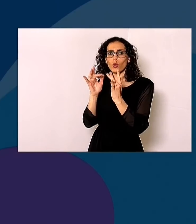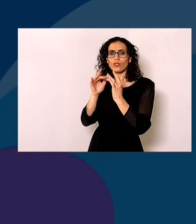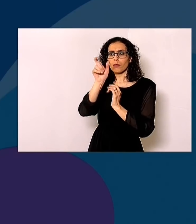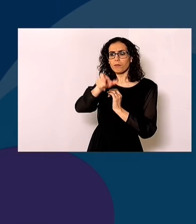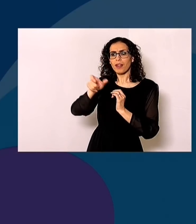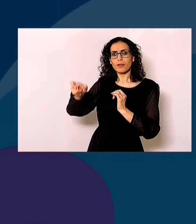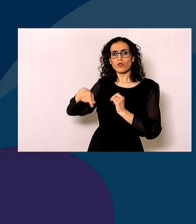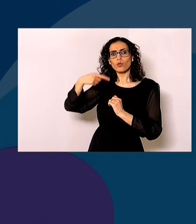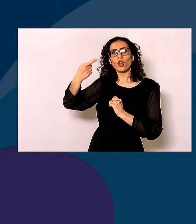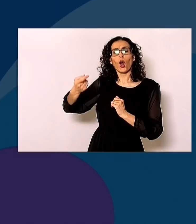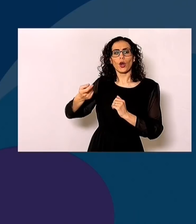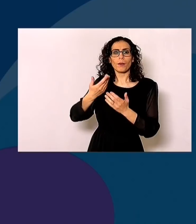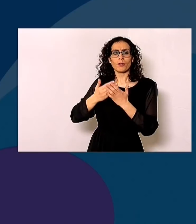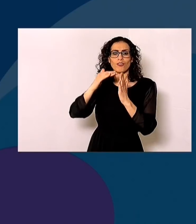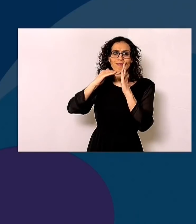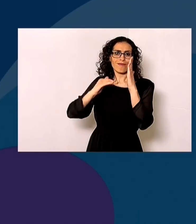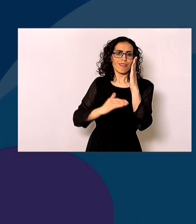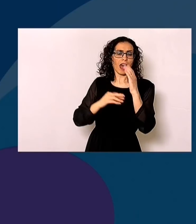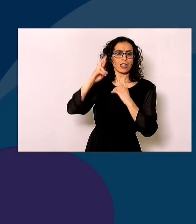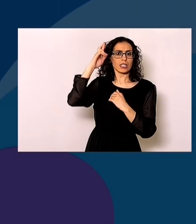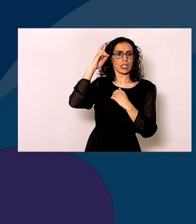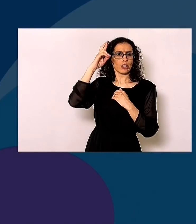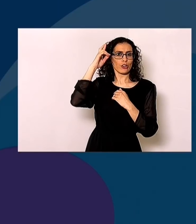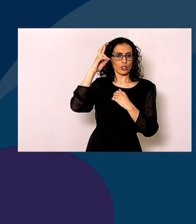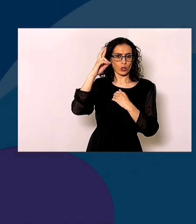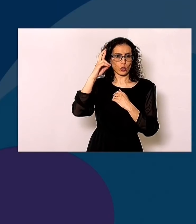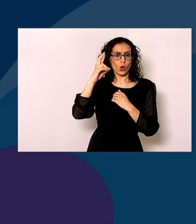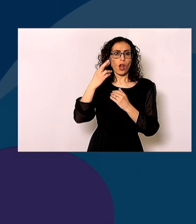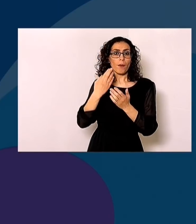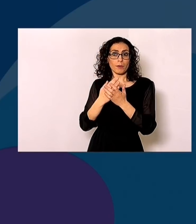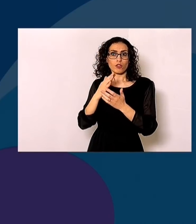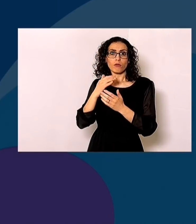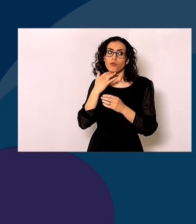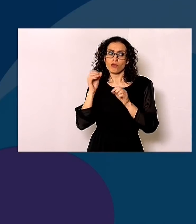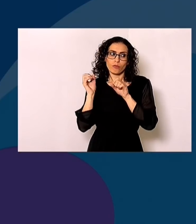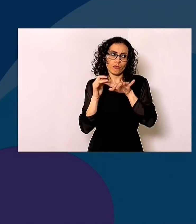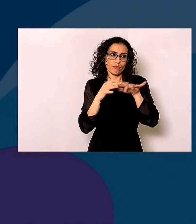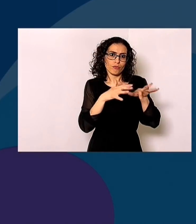ħalli jekk ikun nista' jnaqqas ir-riskju li jgħaddi dan il-virus ukoll